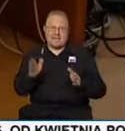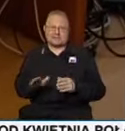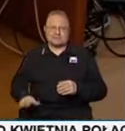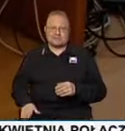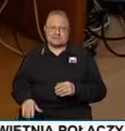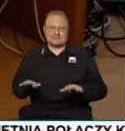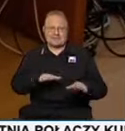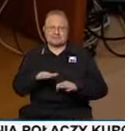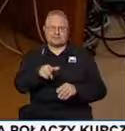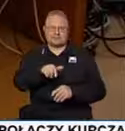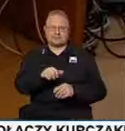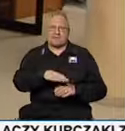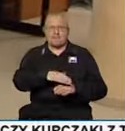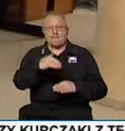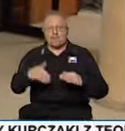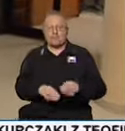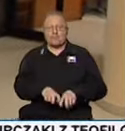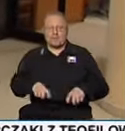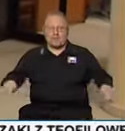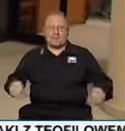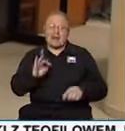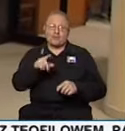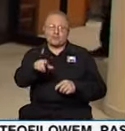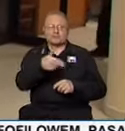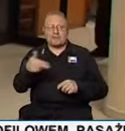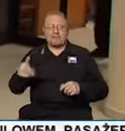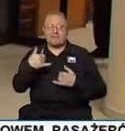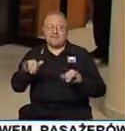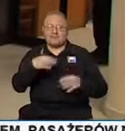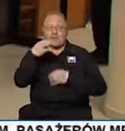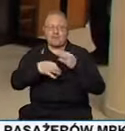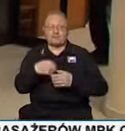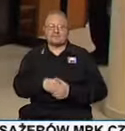spokojnie zmieszczą się na przykład pod biurkiem. Ale to już temat na inną opowieść.